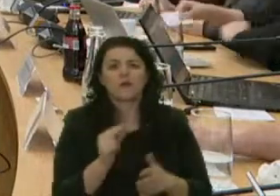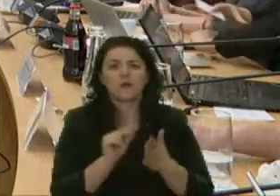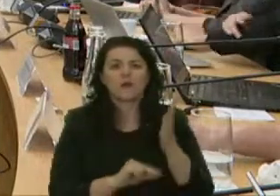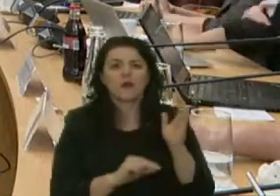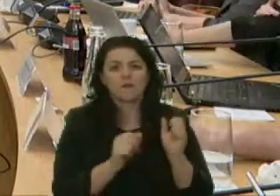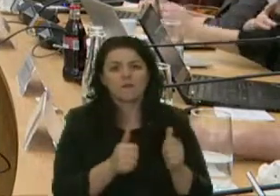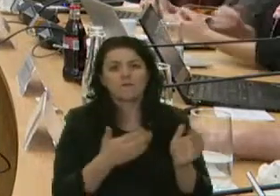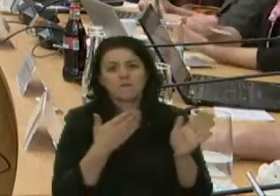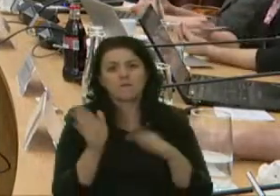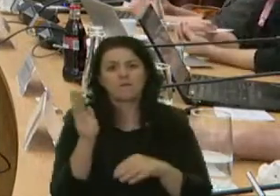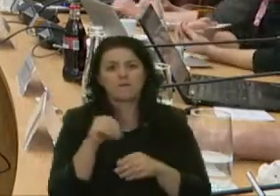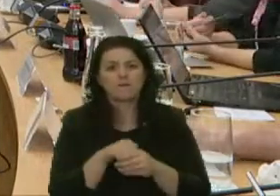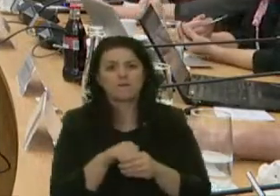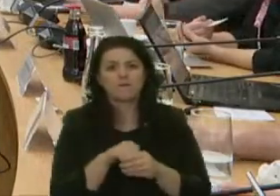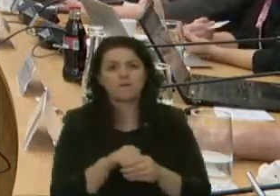proiectul